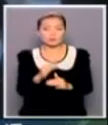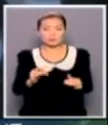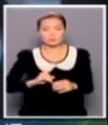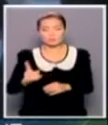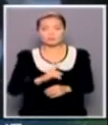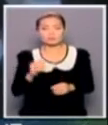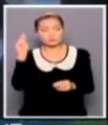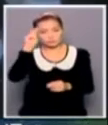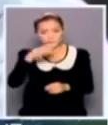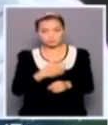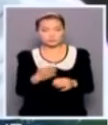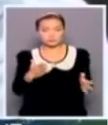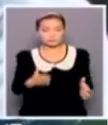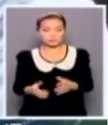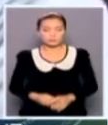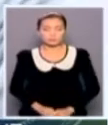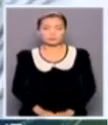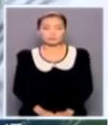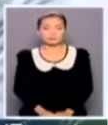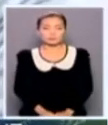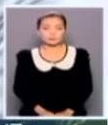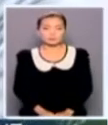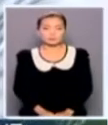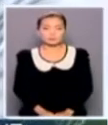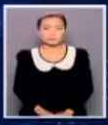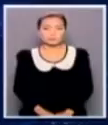сыныптағы бағындарды дәстүрлі түрде қабылдауда.